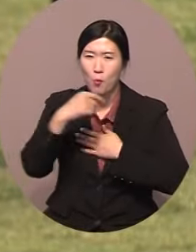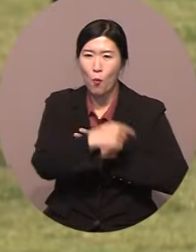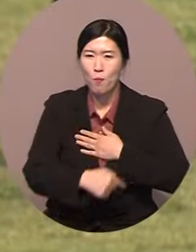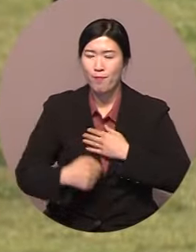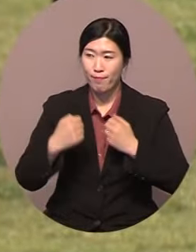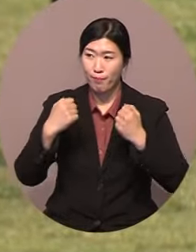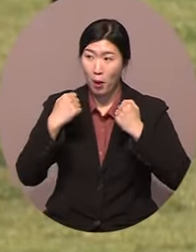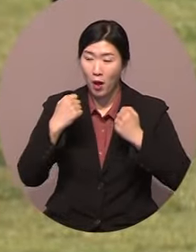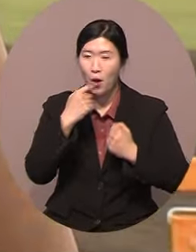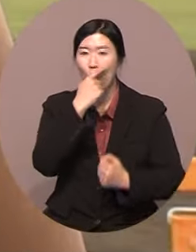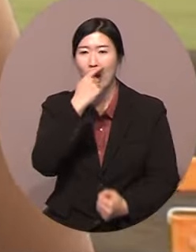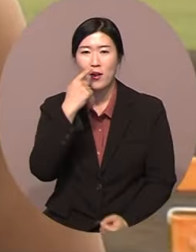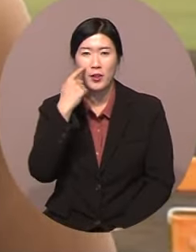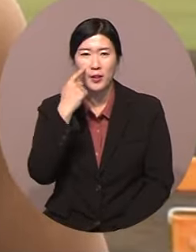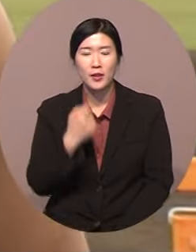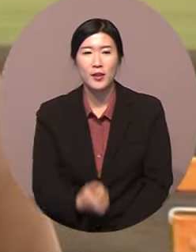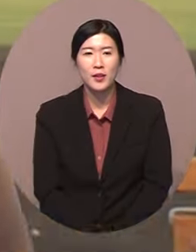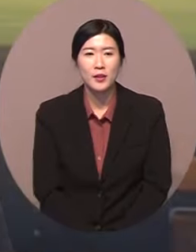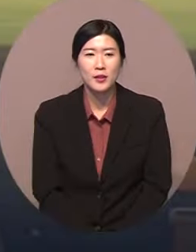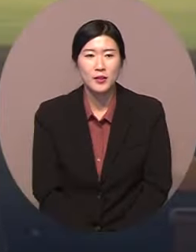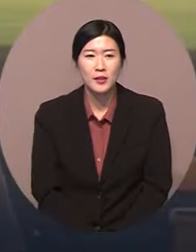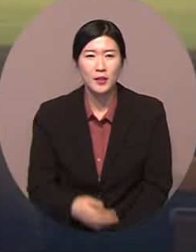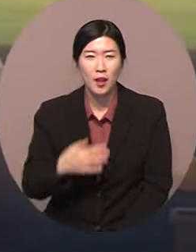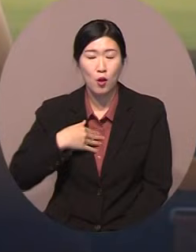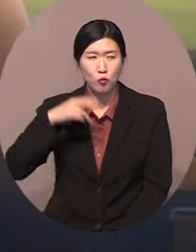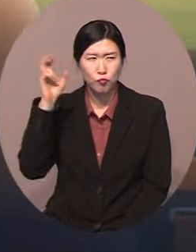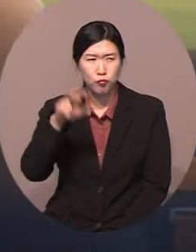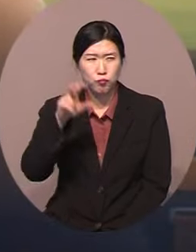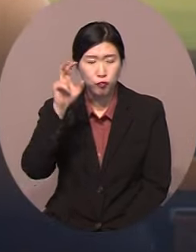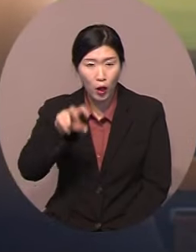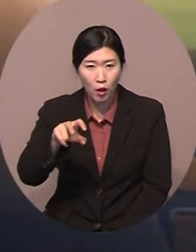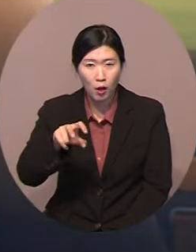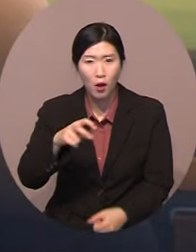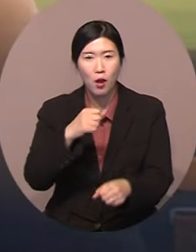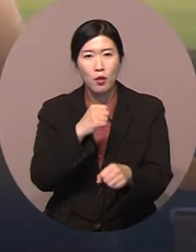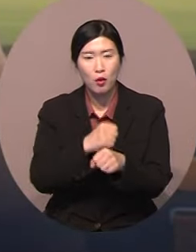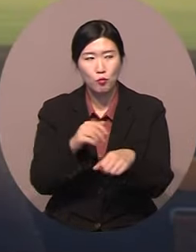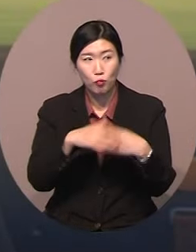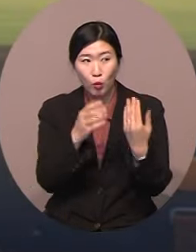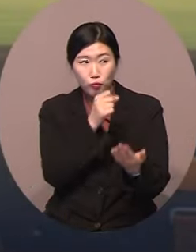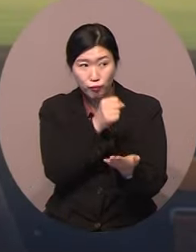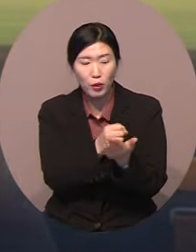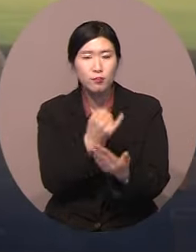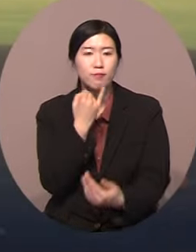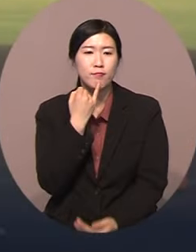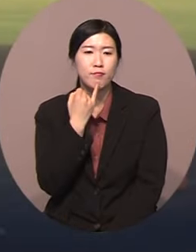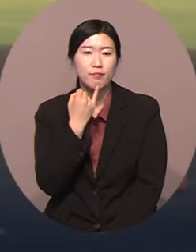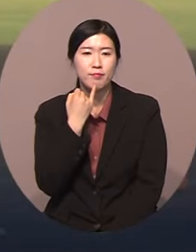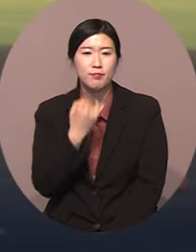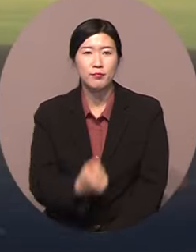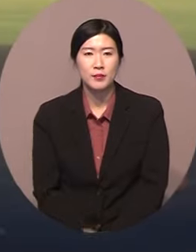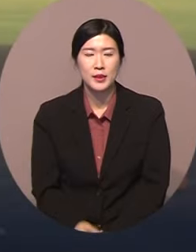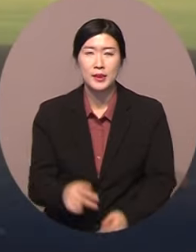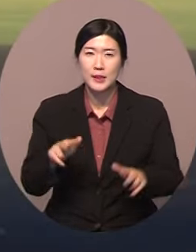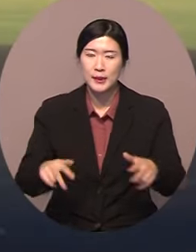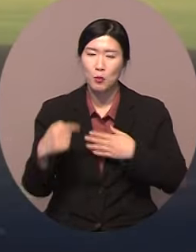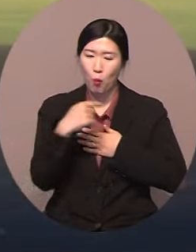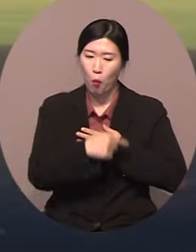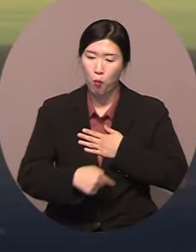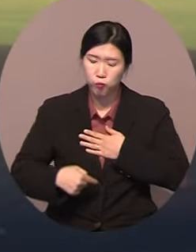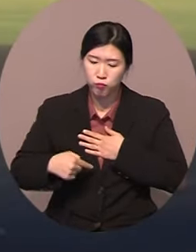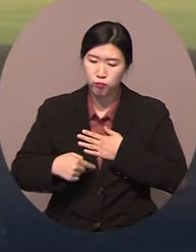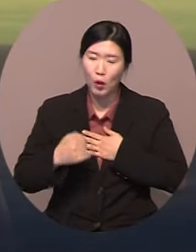보여주고 있습니다. 제가 던질 수 있는 구종 다 던졌는데 전체적으로 다 좋지 않았나 생각하고 있어요. 지금